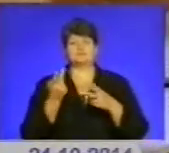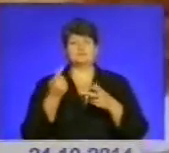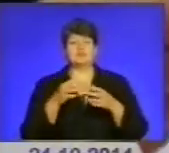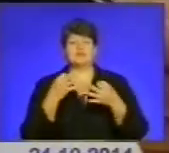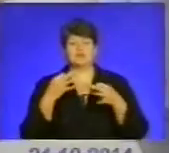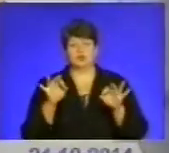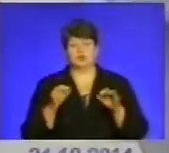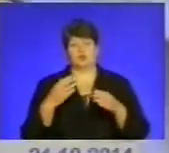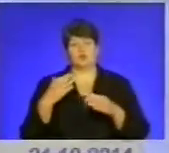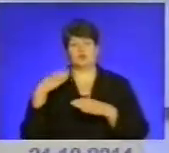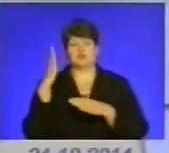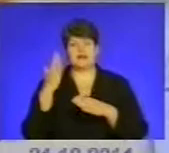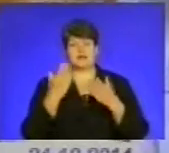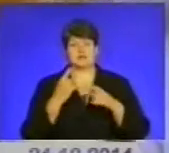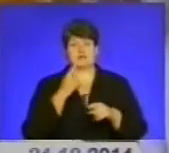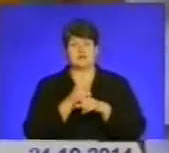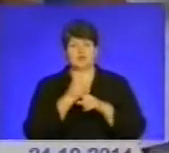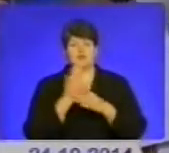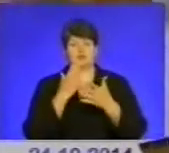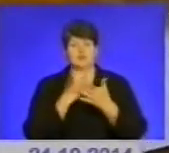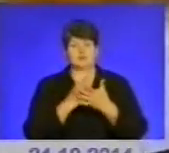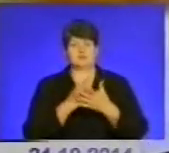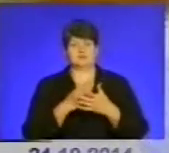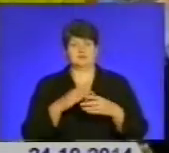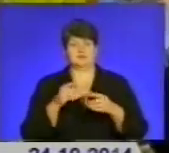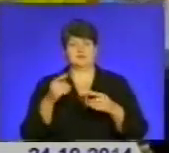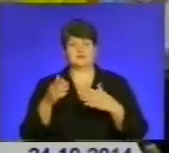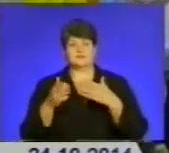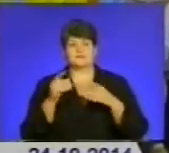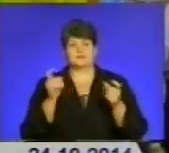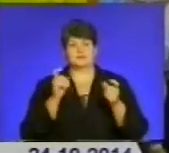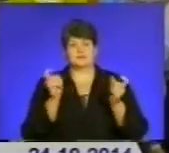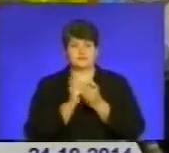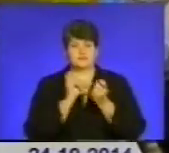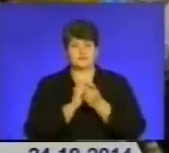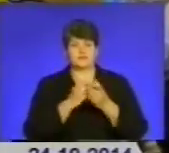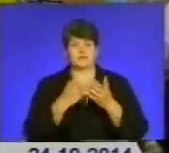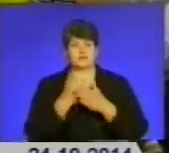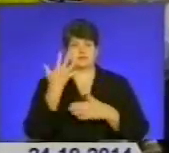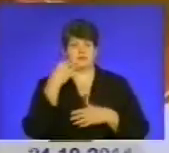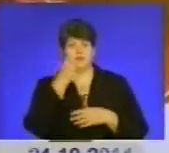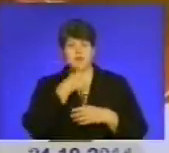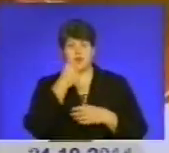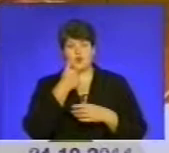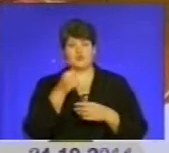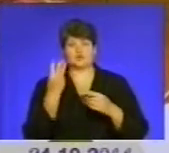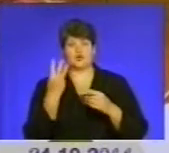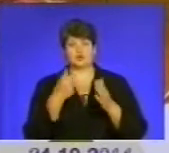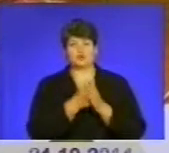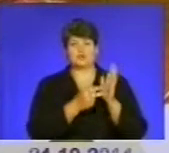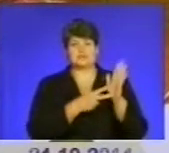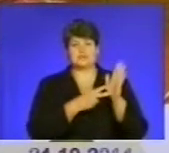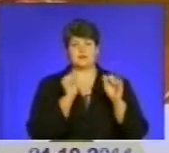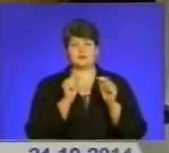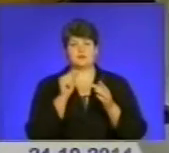вільно голосувати. А якщо заборона тягне за собою ще й погрози, то термін у в'язниці зростає до 5 років. Від 3 до 7 можна потрапити